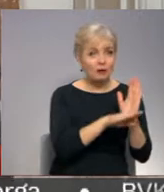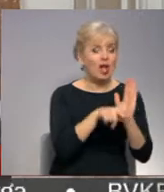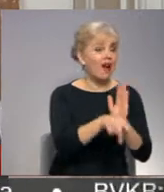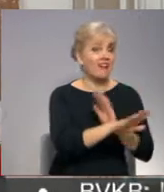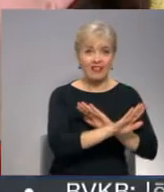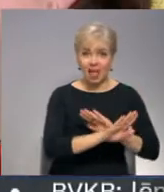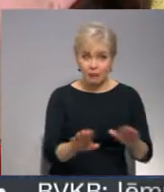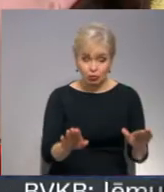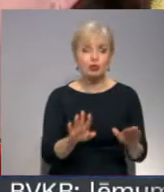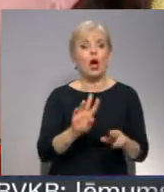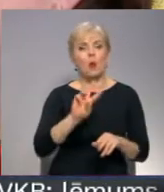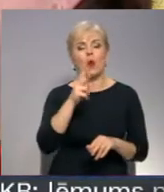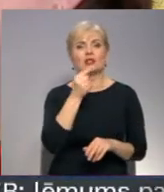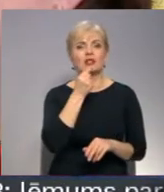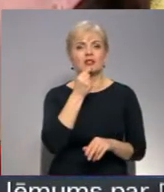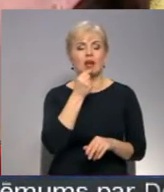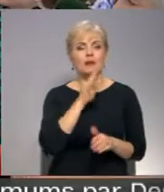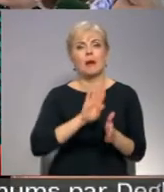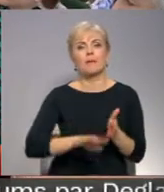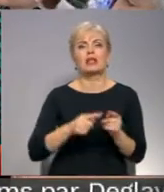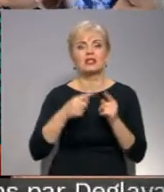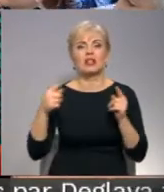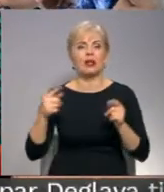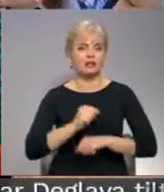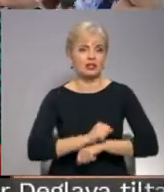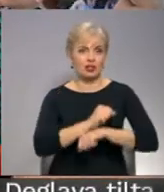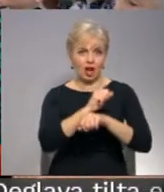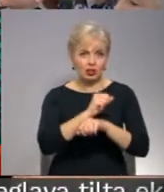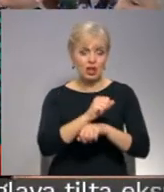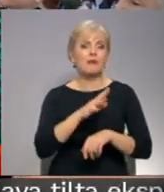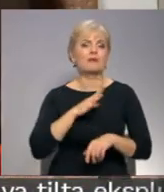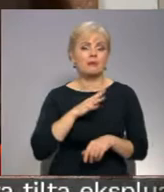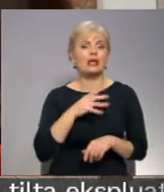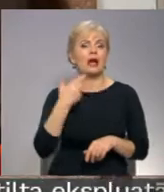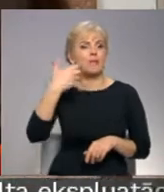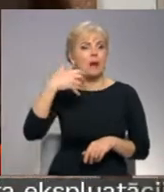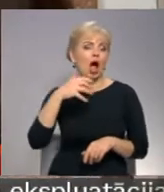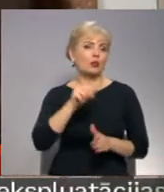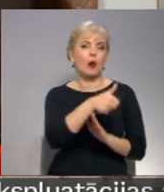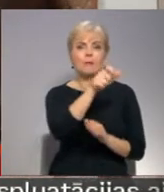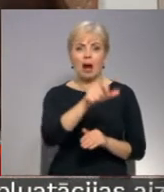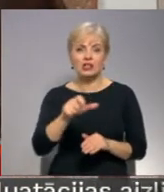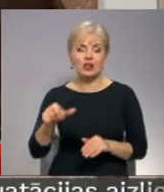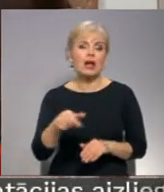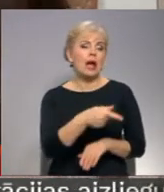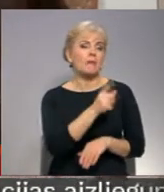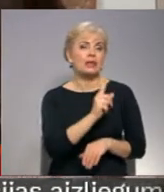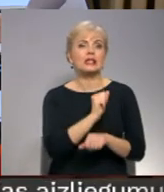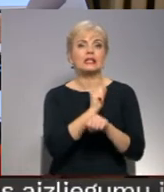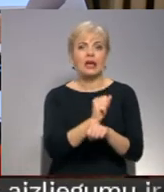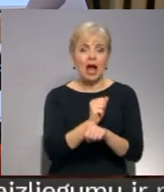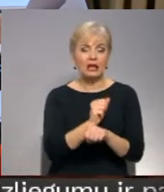tas neizpildās, tad no 2. Septembra ir beztermiņa streiks. Neliekšos, ka bija divi padomes pārstāvi, kuri gribēja, lai ir brīdinājums streiks